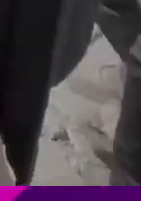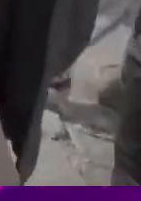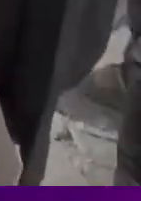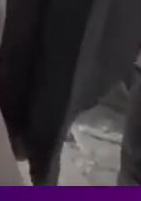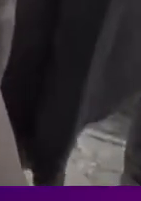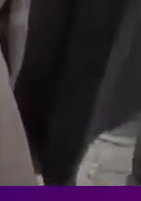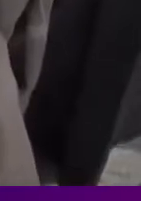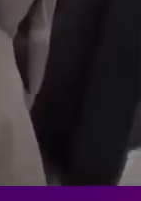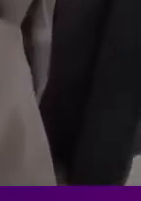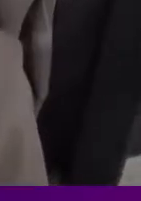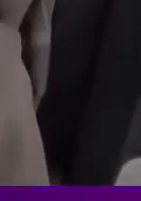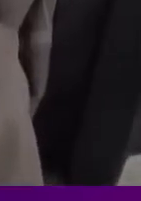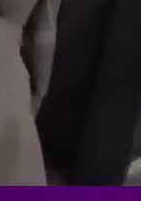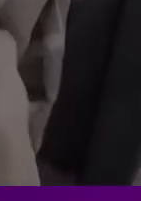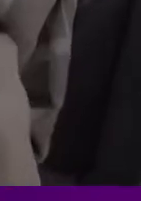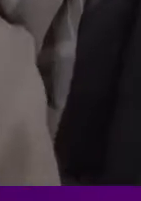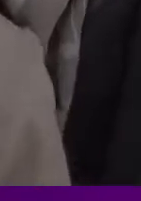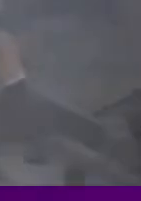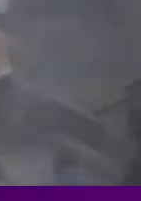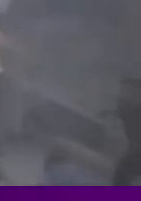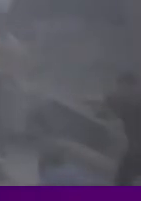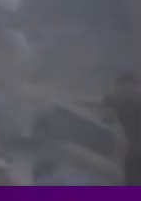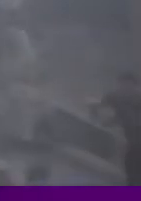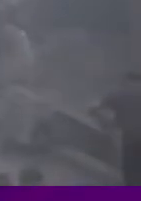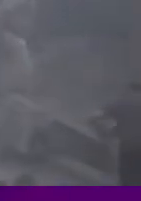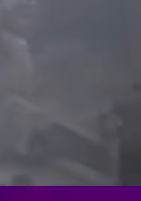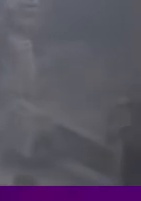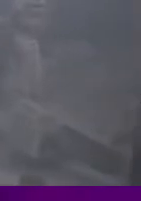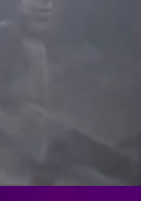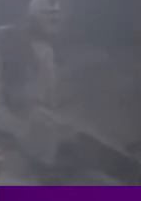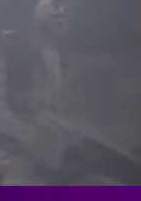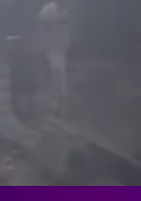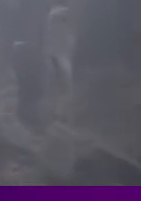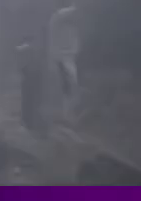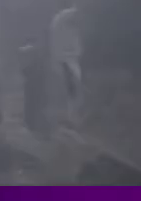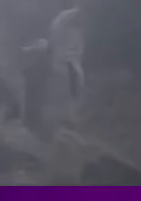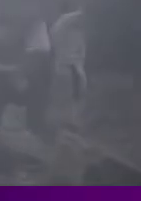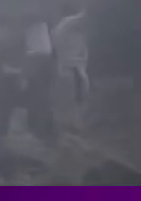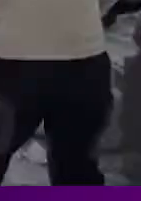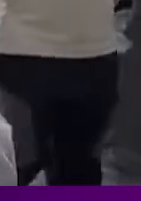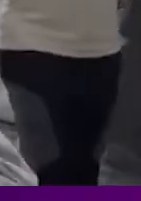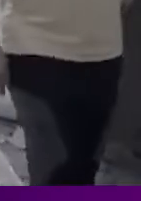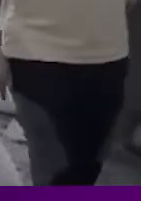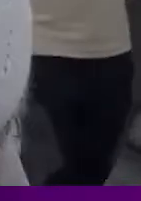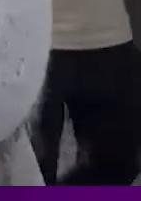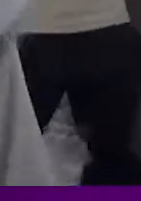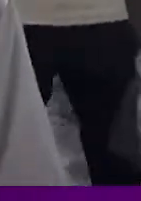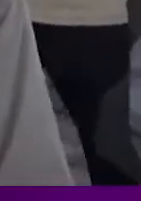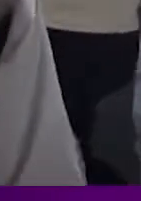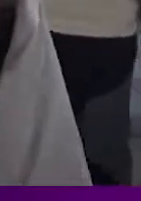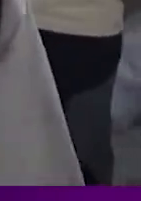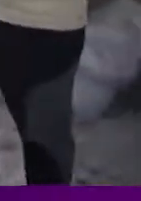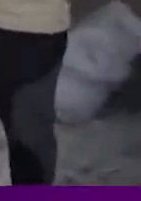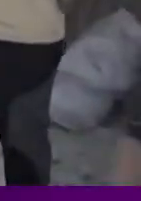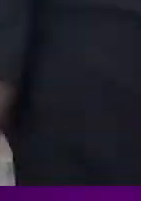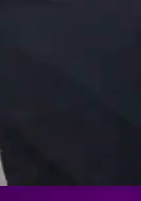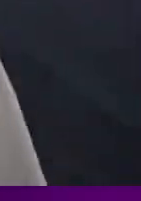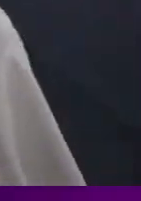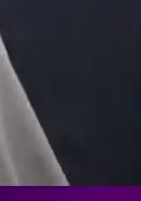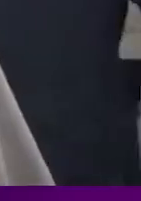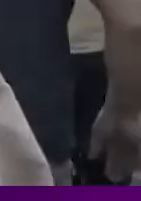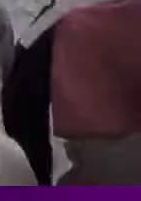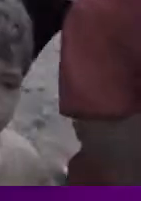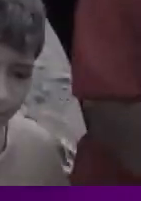பல்லாயிரம் கணக்கான மக்களை காவு கொண்ட இஸ்ரேல் மற்றும் பாலஸ்தீனத்துக்கு இடையிலான கொடூர போரை முடிவுக்கு கொண்டுவர